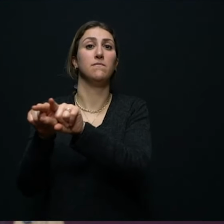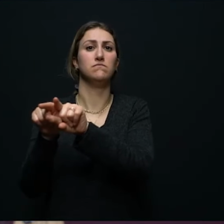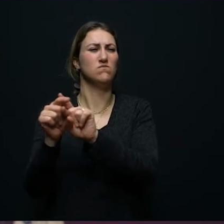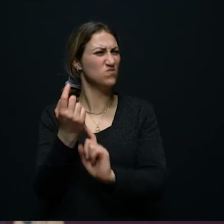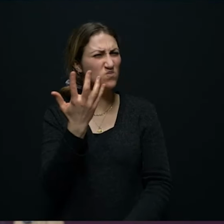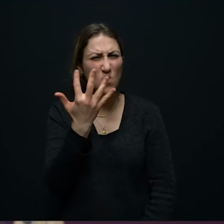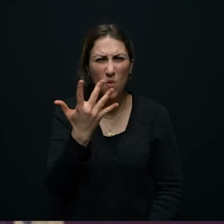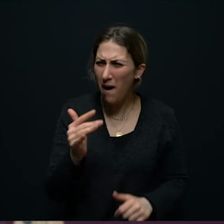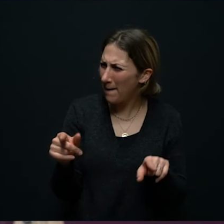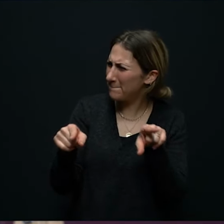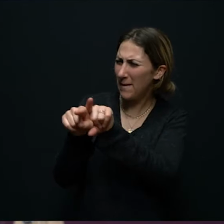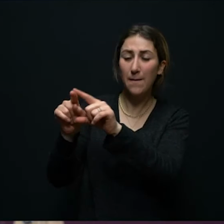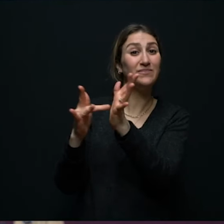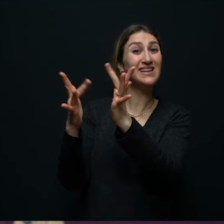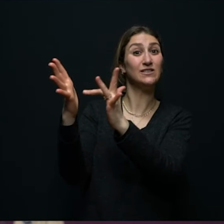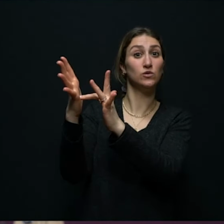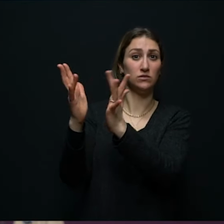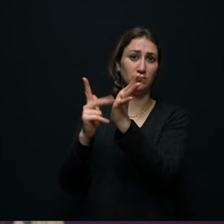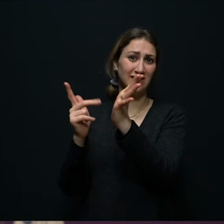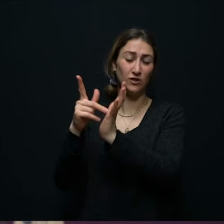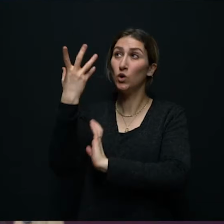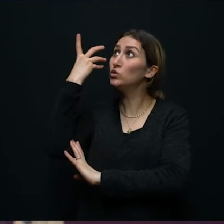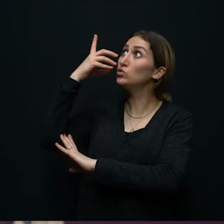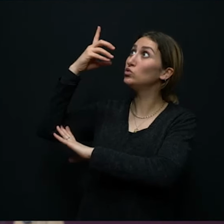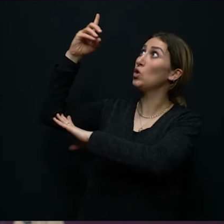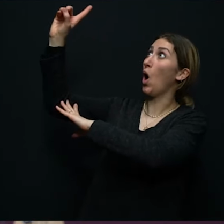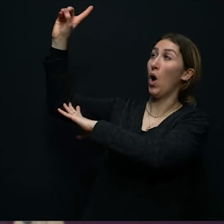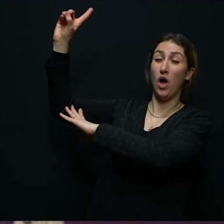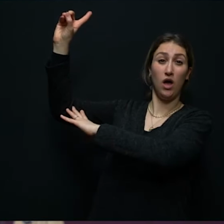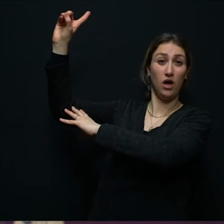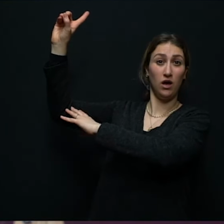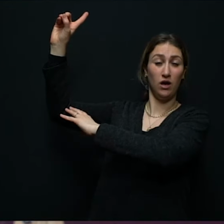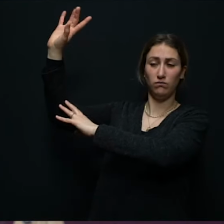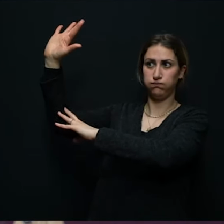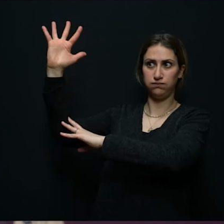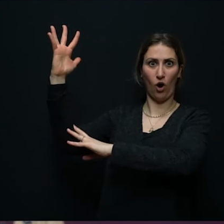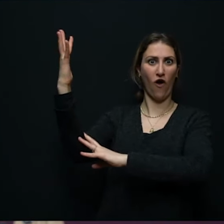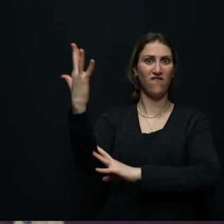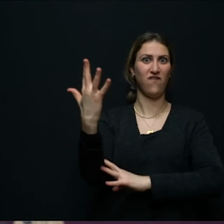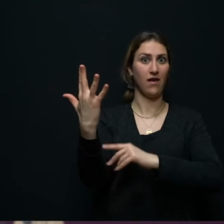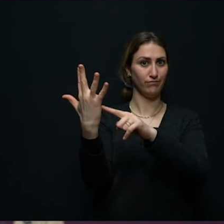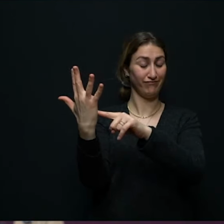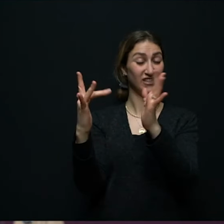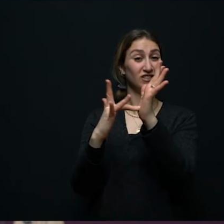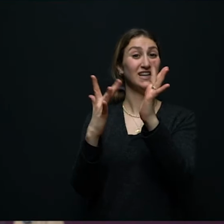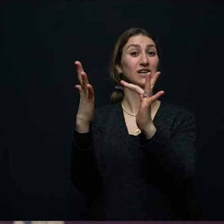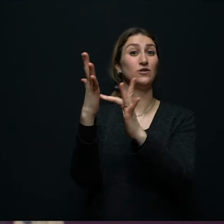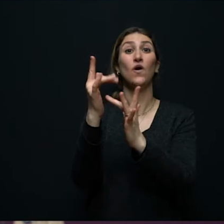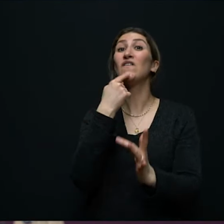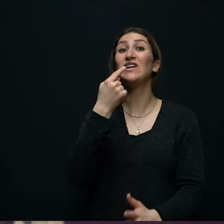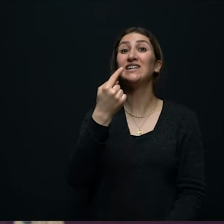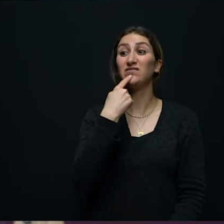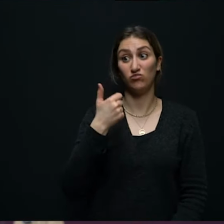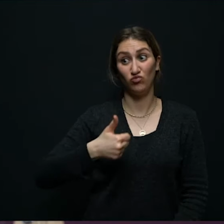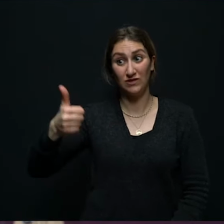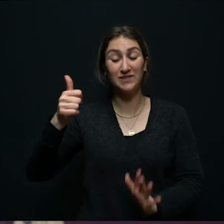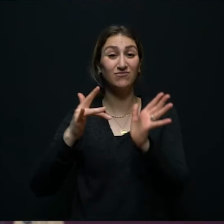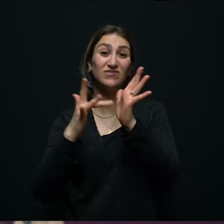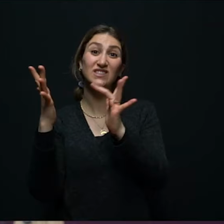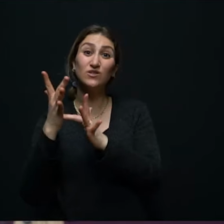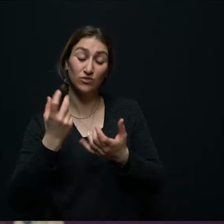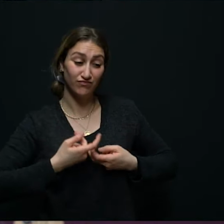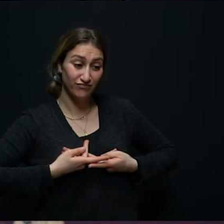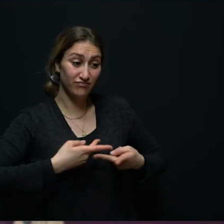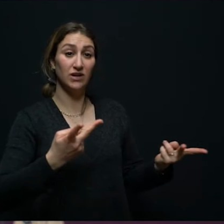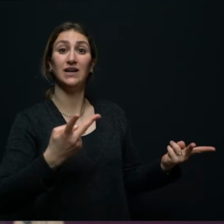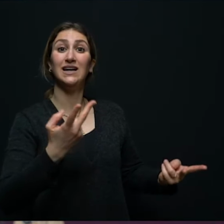père personne n'a jamais vu dieu est celui qui m'a vu dit jésus a vu le père allons nous sommes tous là en train